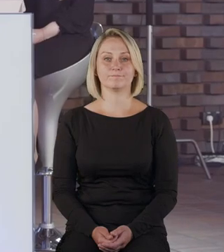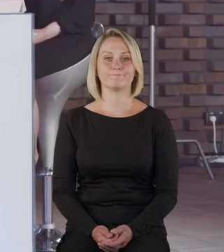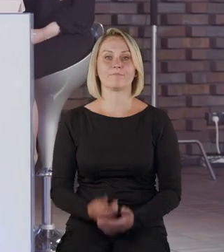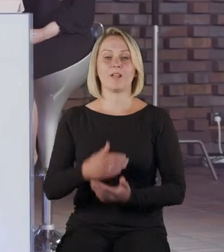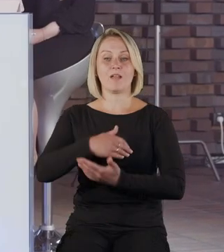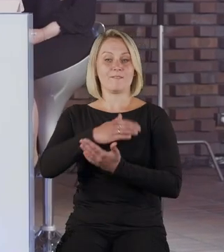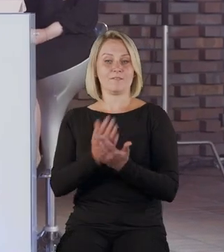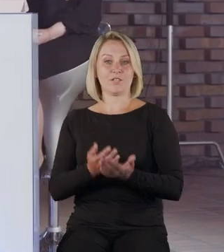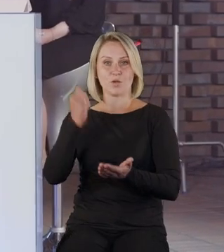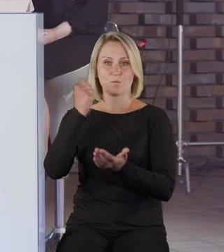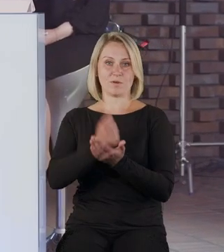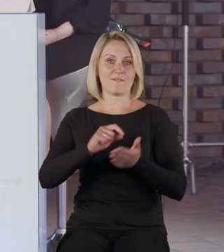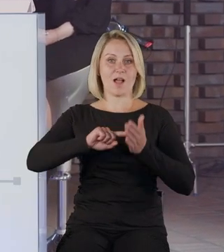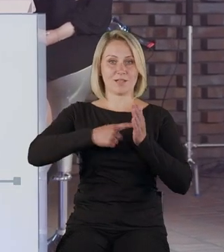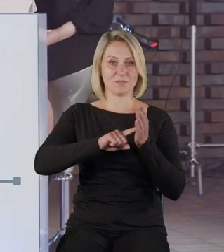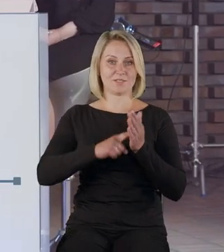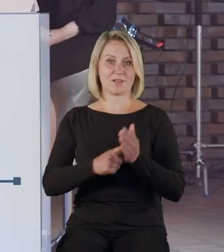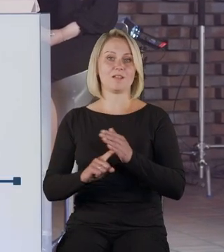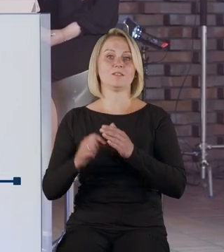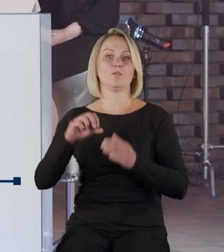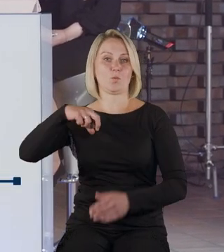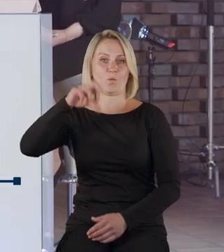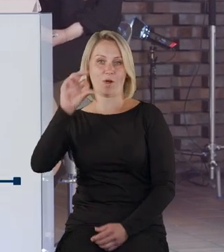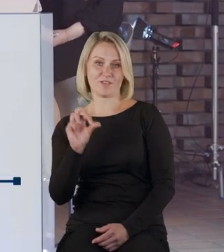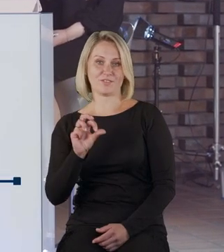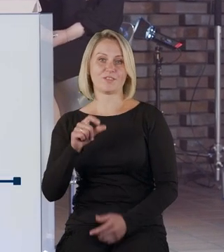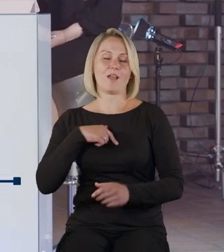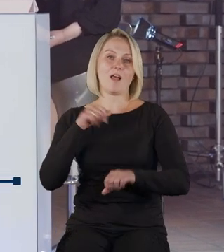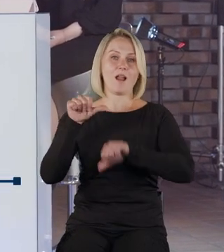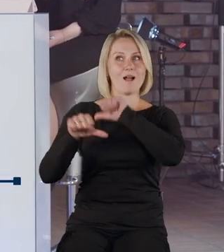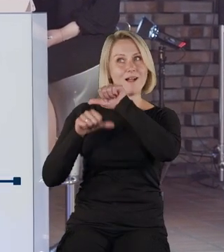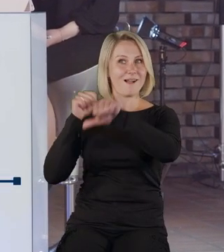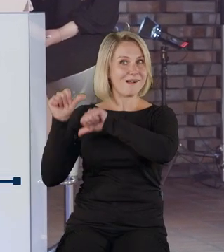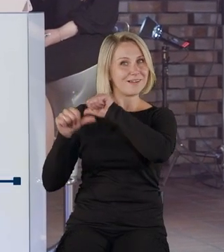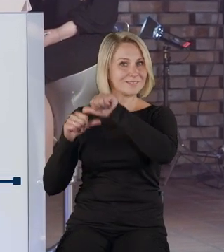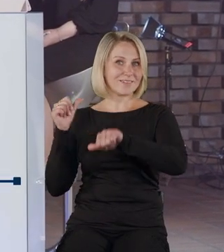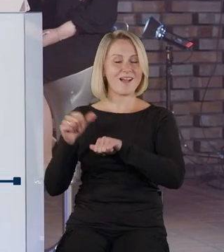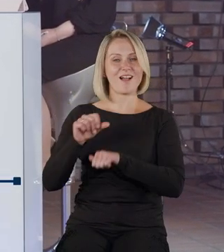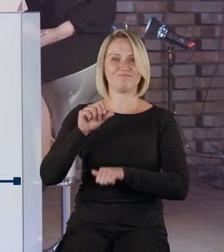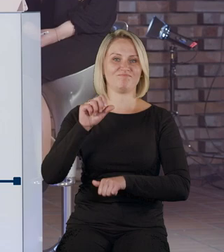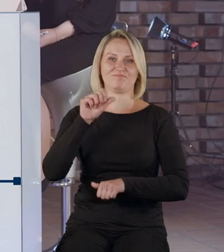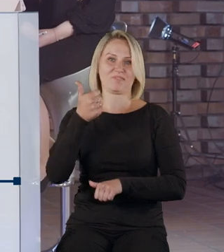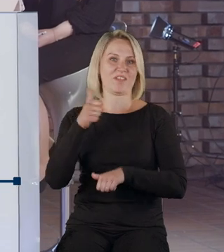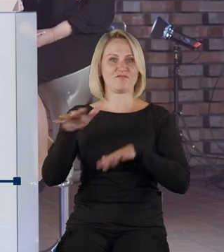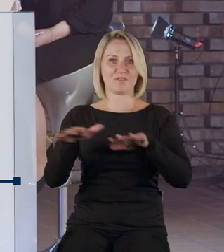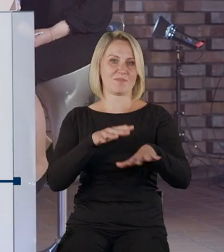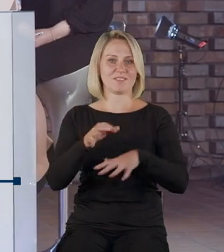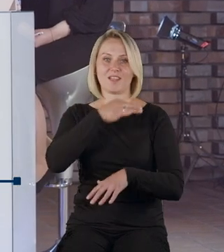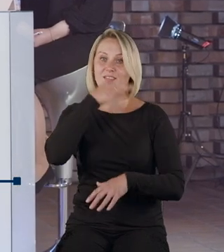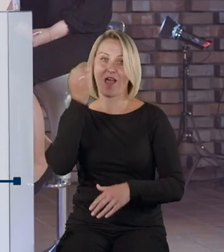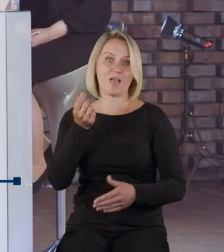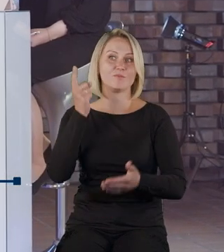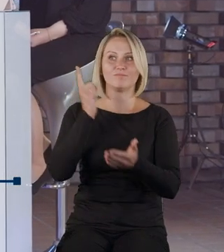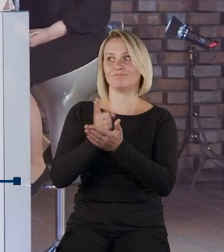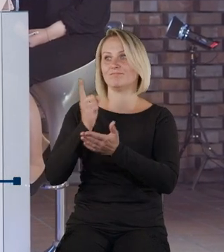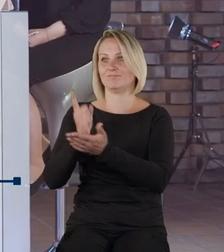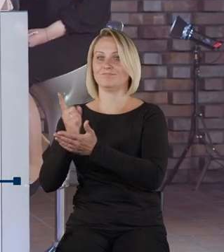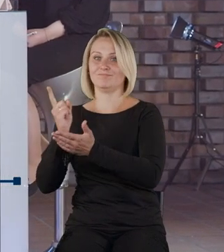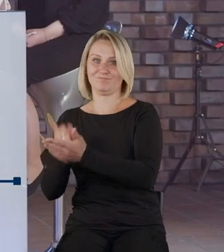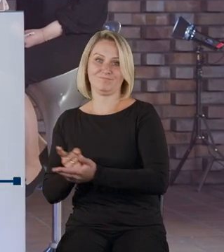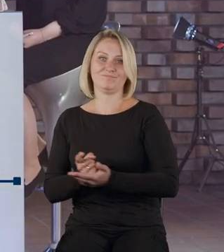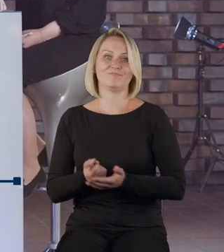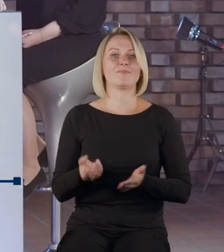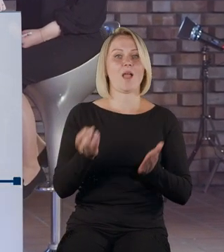Wydział Prawa i Administracji Uniwersytetu Śląskiego od lat plasuje się w pierwszej trójce wydziałów z najlepszą zdawalnością absolwentów na